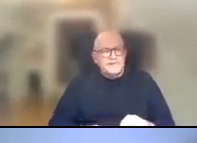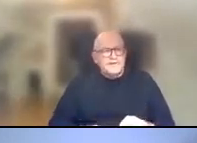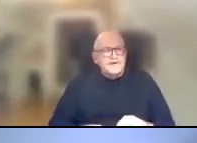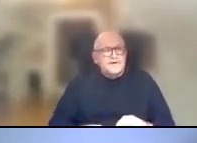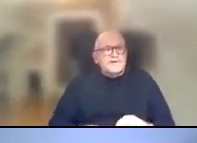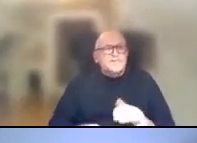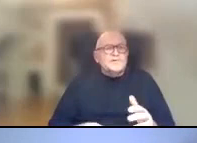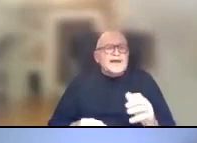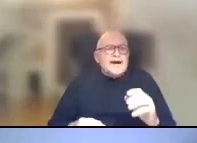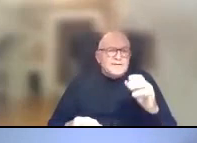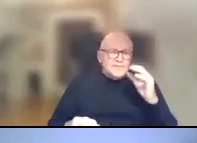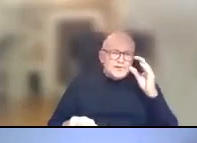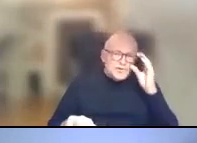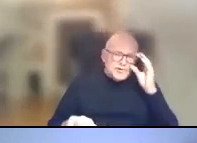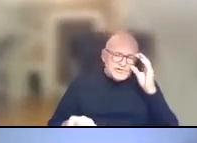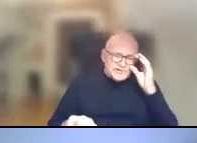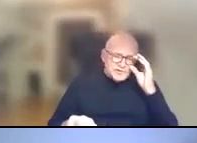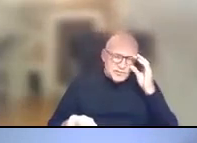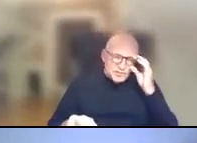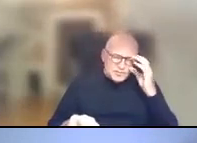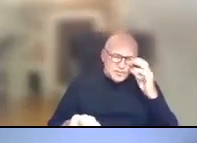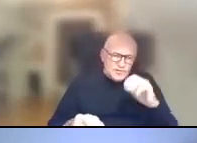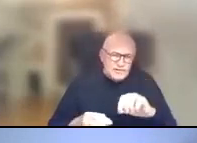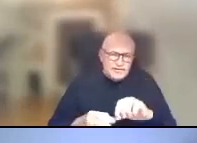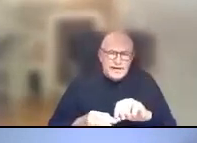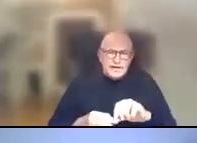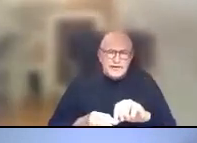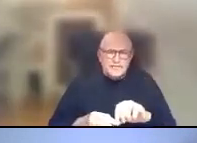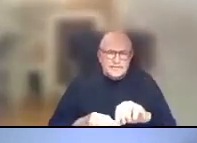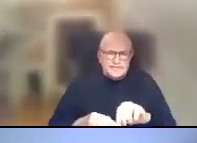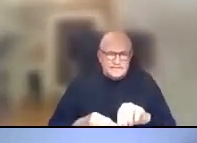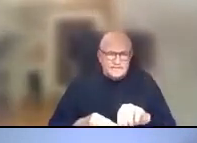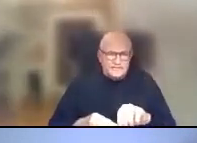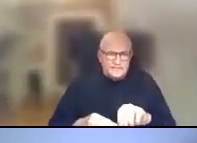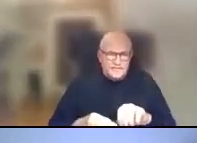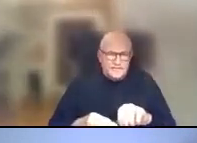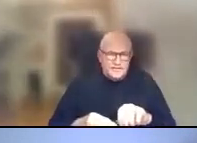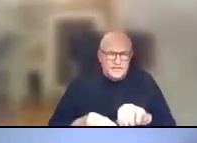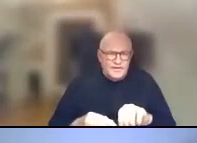Täterinnen, denen wurden 190 Tötungen nachgewiesen.